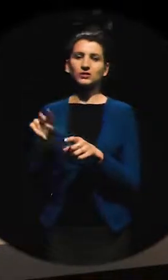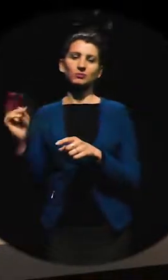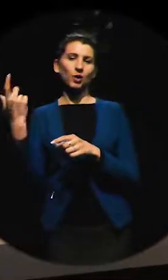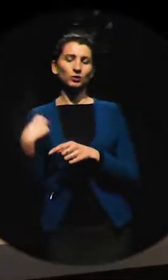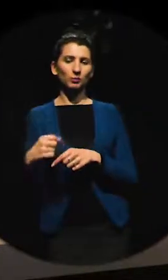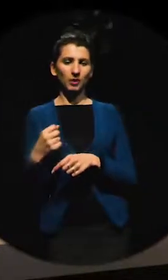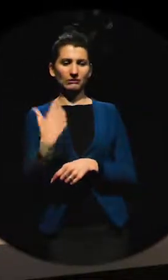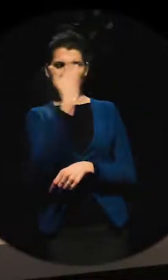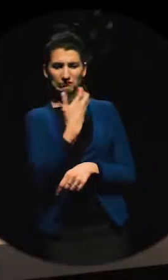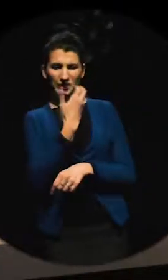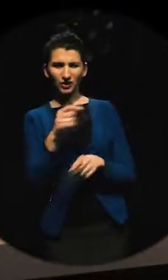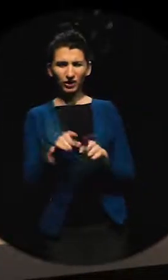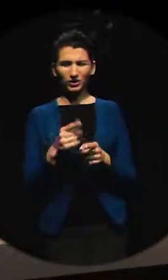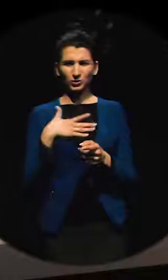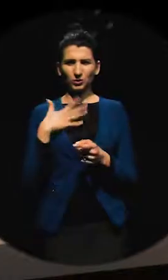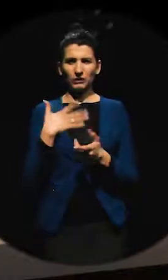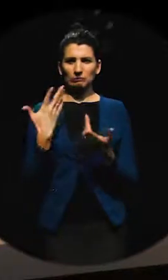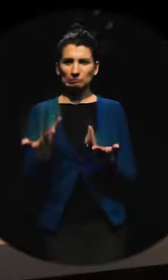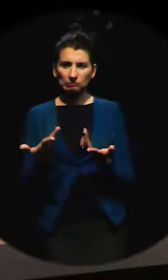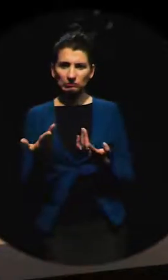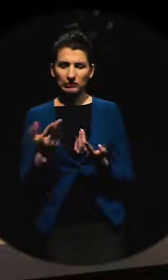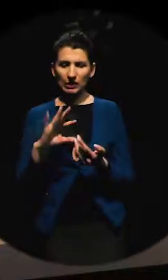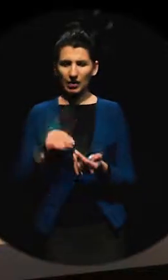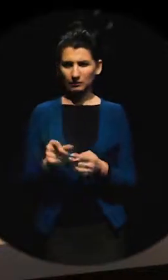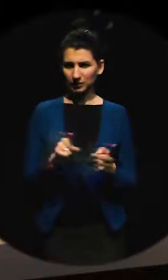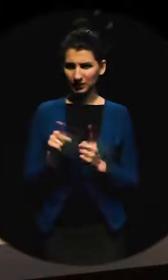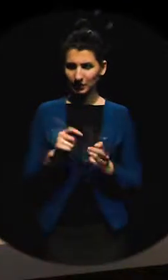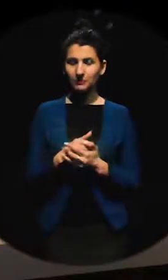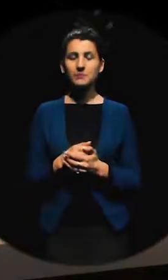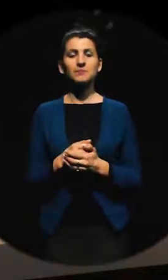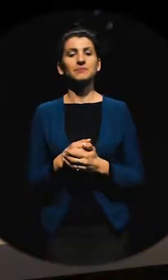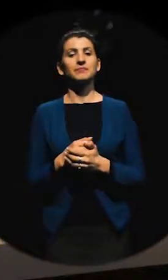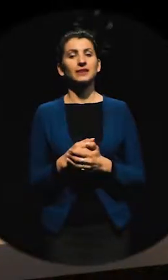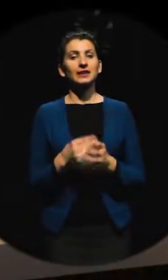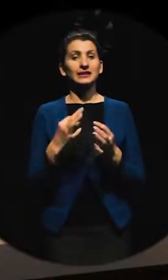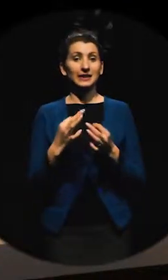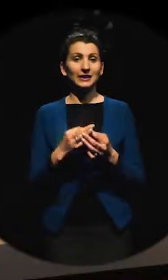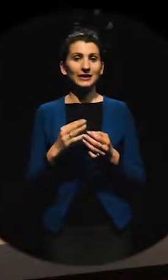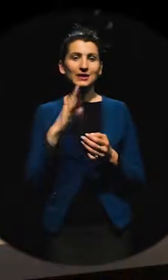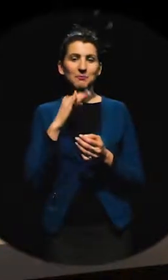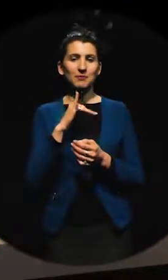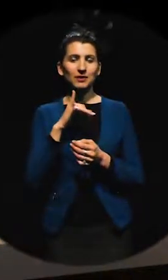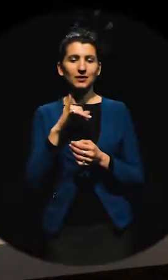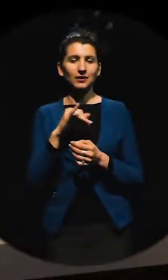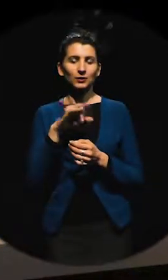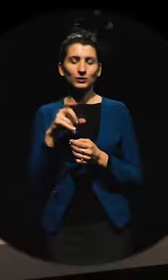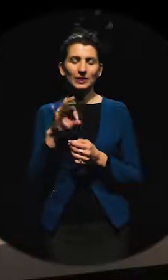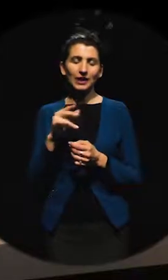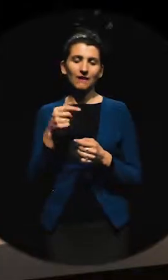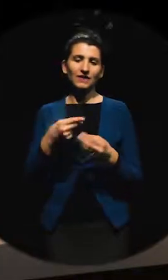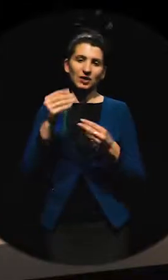strona, to znaczy ten, którego to spojrzenie dotyczy. I teraz Justyna chciałaby troszeczkę więcej o tej